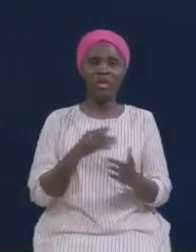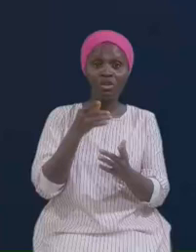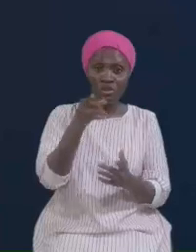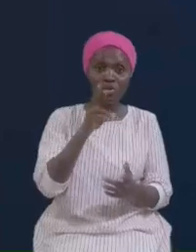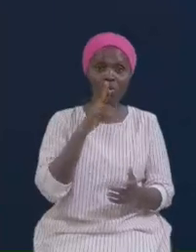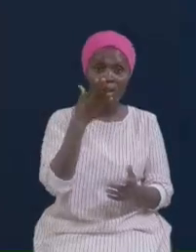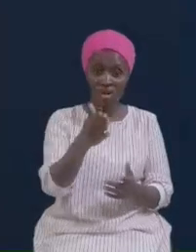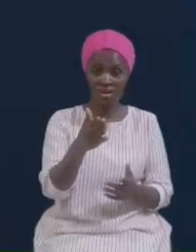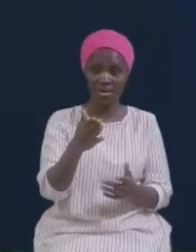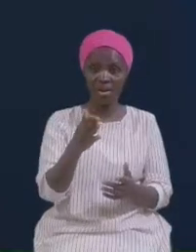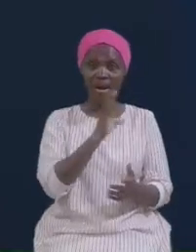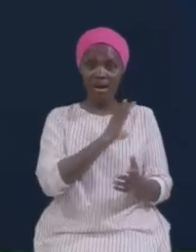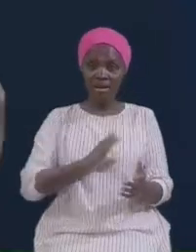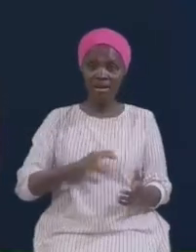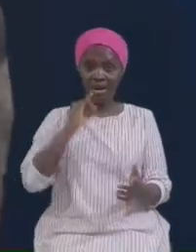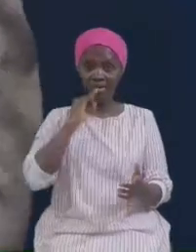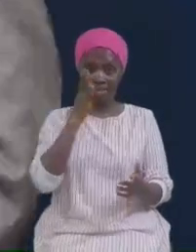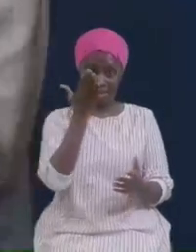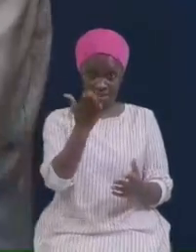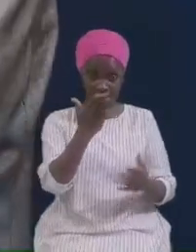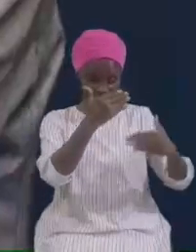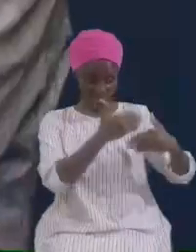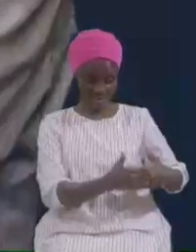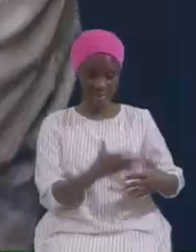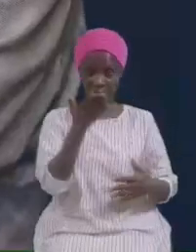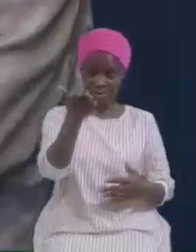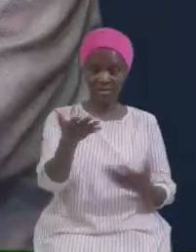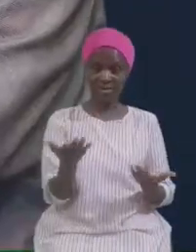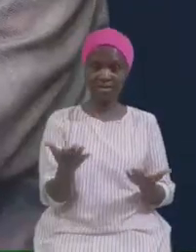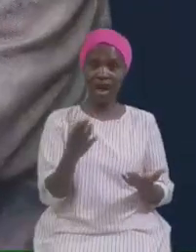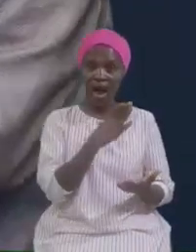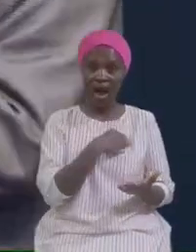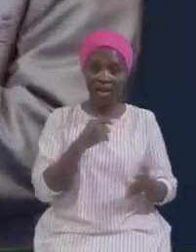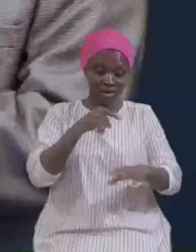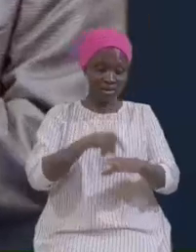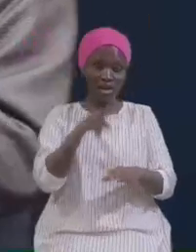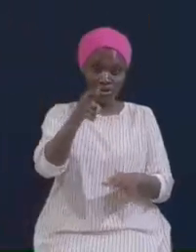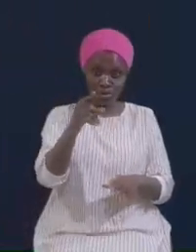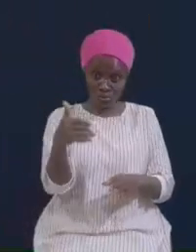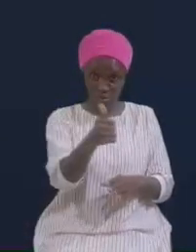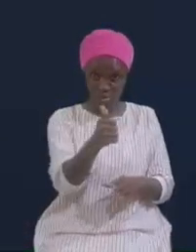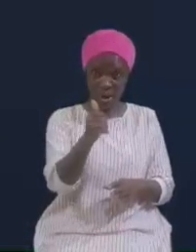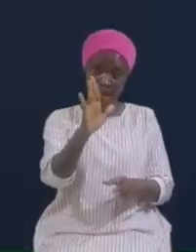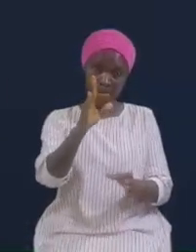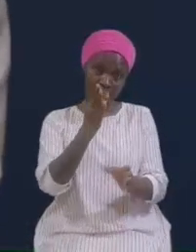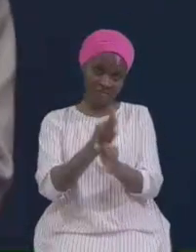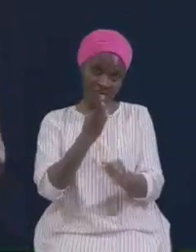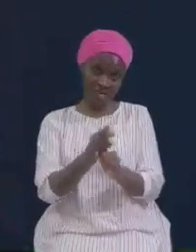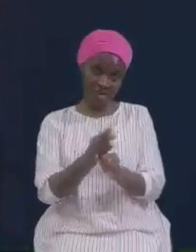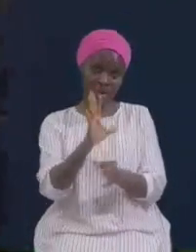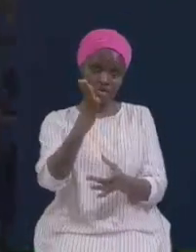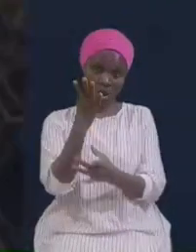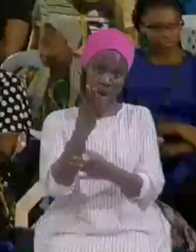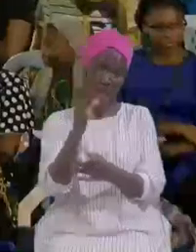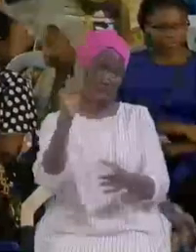es, Christ est à tes côtés là-bas. Et dès que tu étends ta main de foi, tu vas le